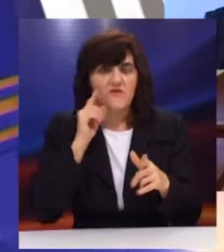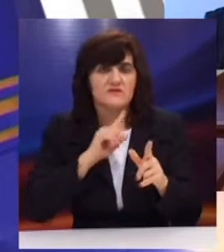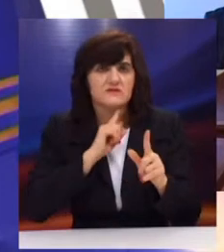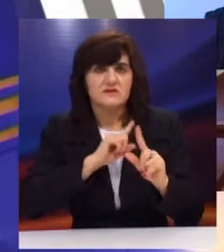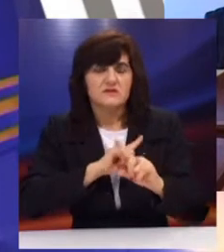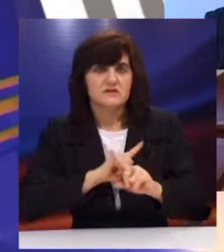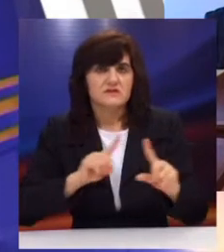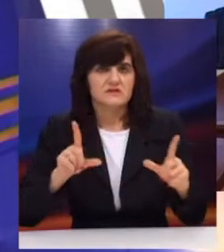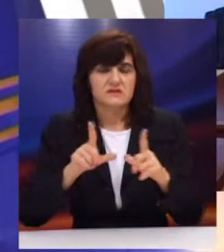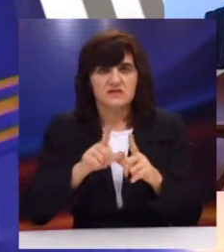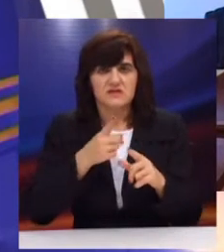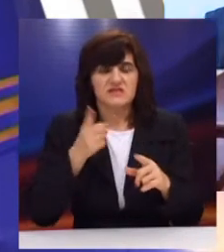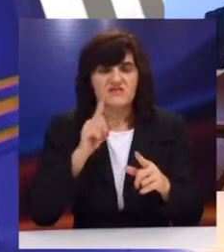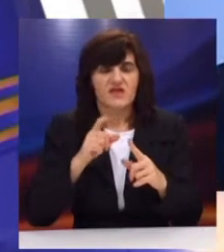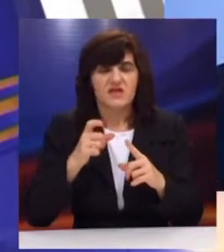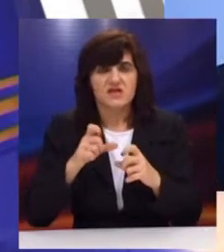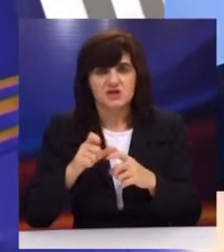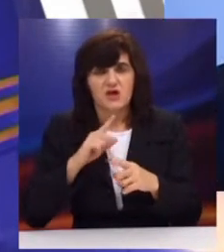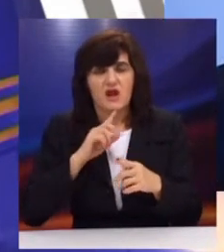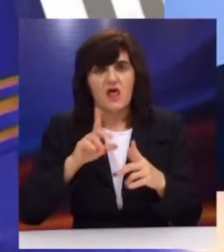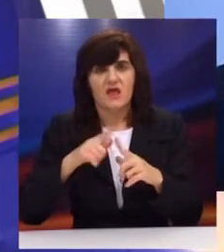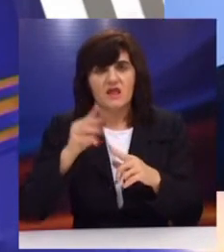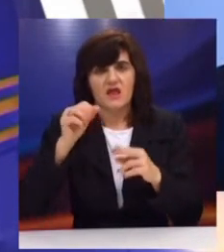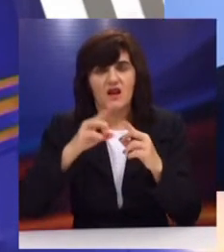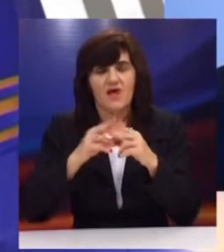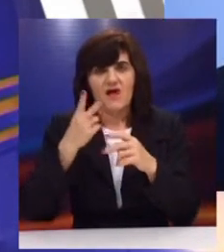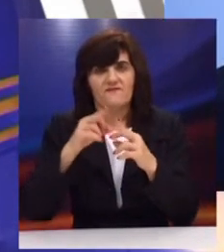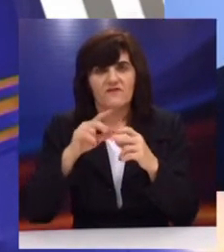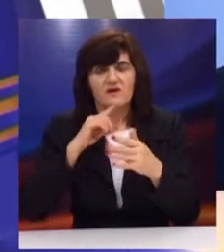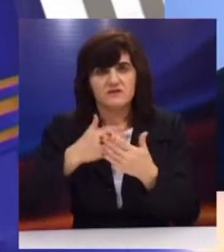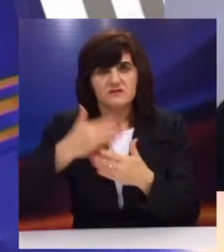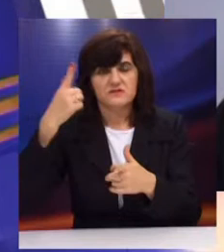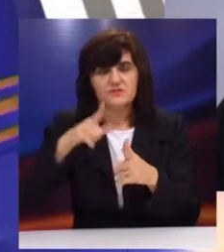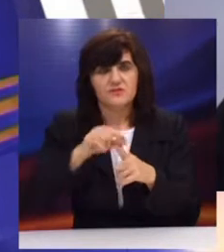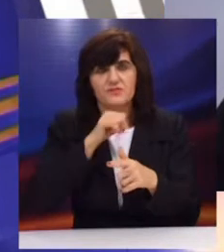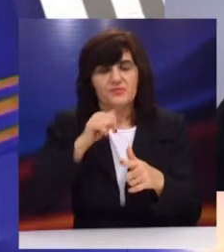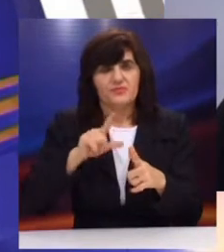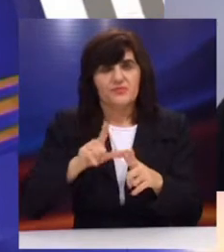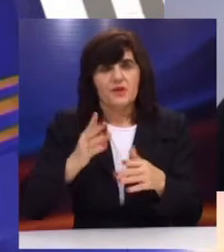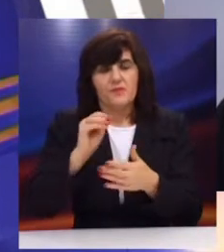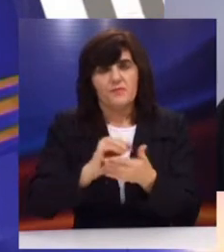Novom Sadu, odnosno Univerzitet Sveti Ćiril i Metodije u Trnavi. Tim povodom potpisane